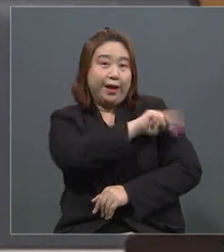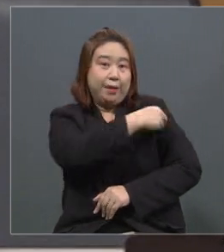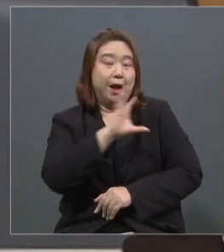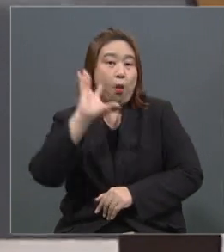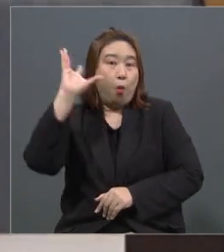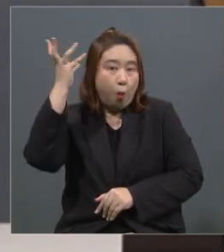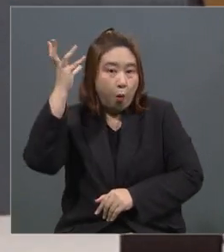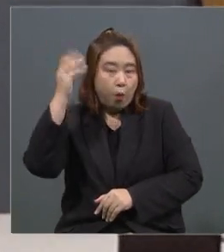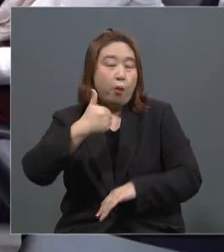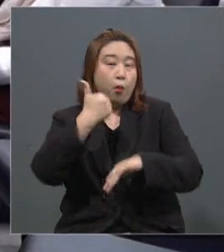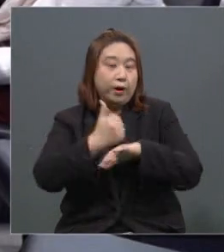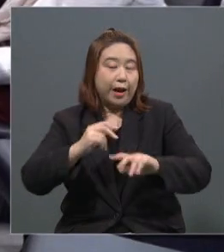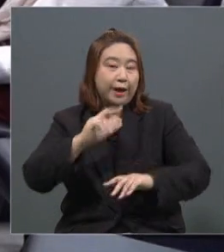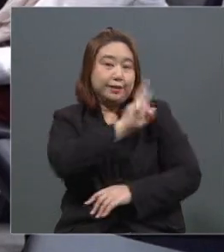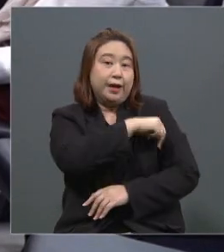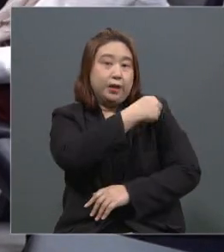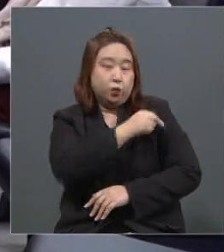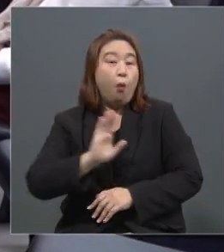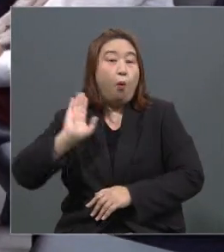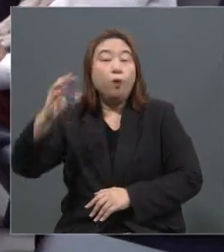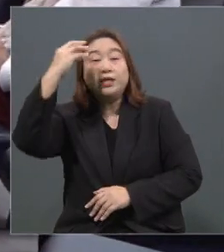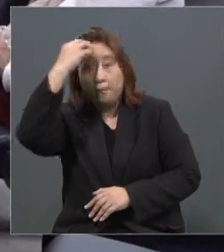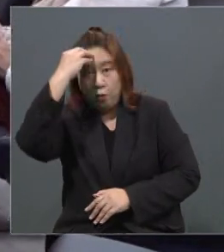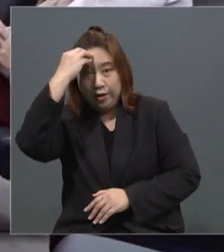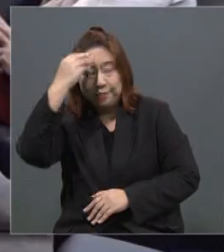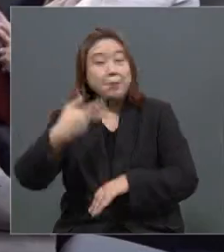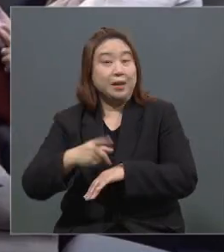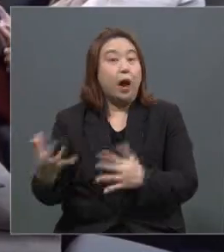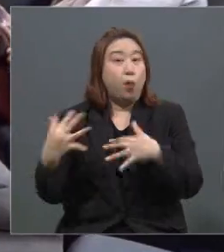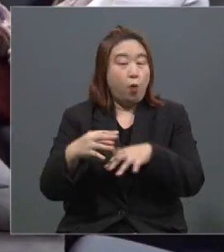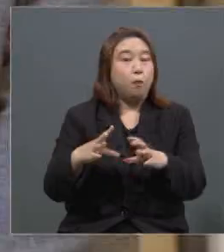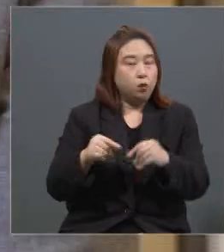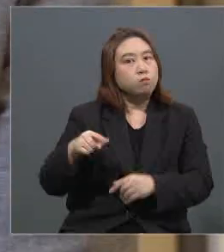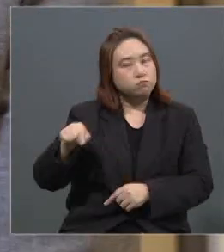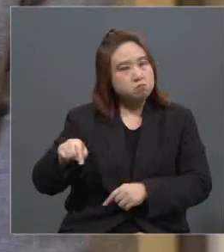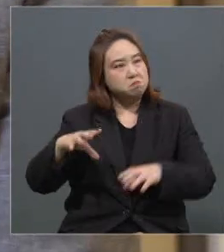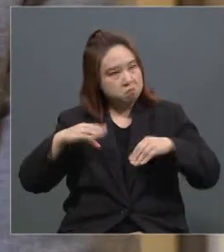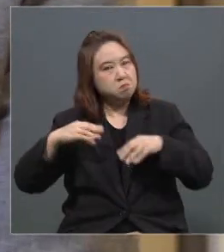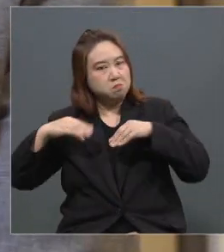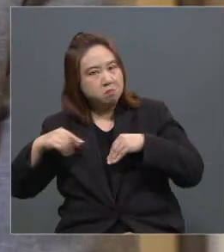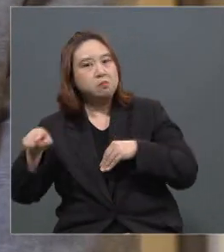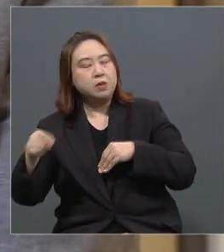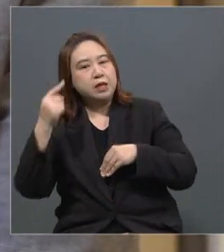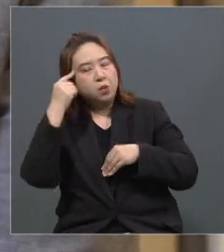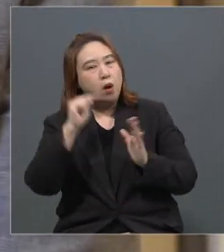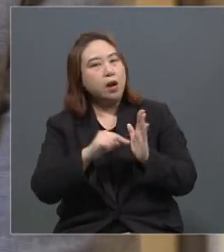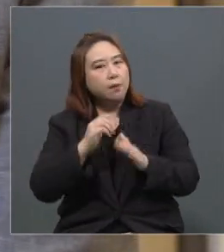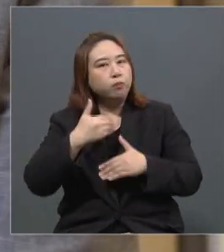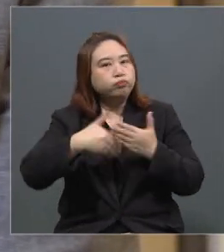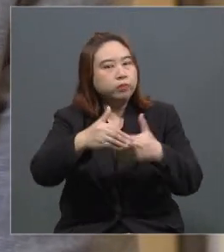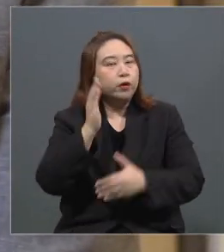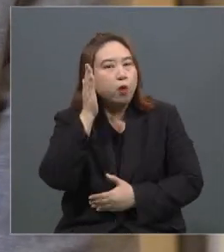รัฐมนตรีสาธารณสุขของญี่ปุ่นที่เป็นประธานร่วมในการประชุมซึ่งก็ถือเป็นจุดเริ่มต้นที่จะนำไปสู่ความมั่นคงของ